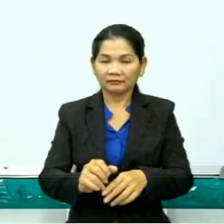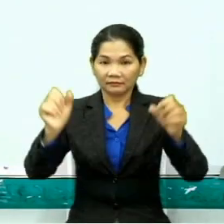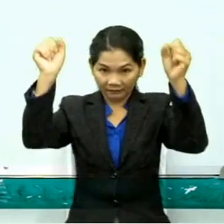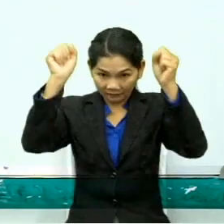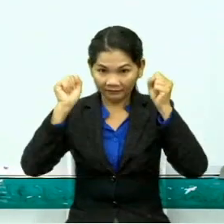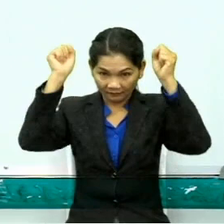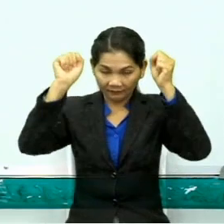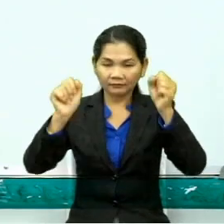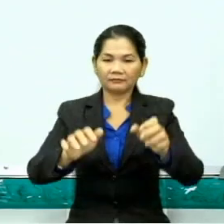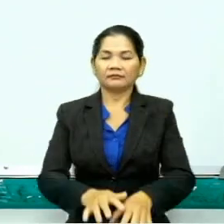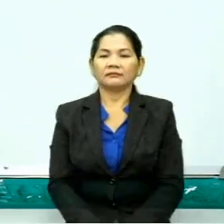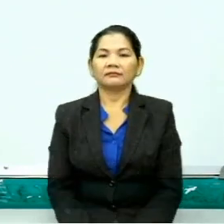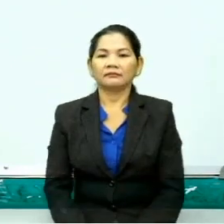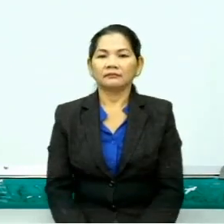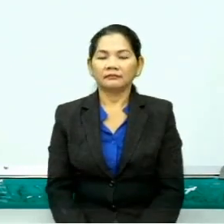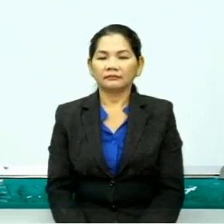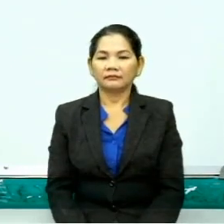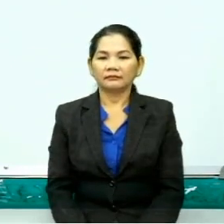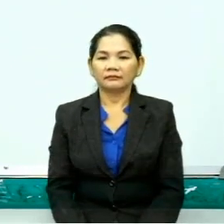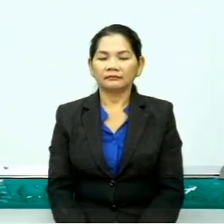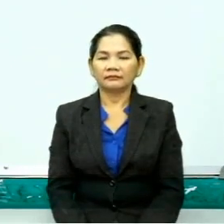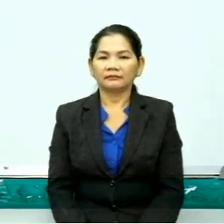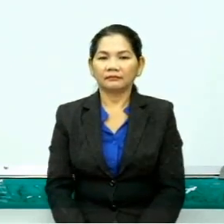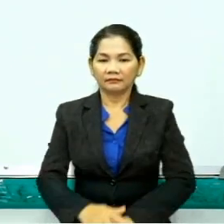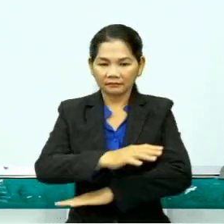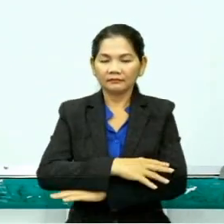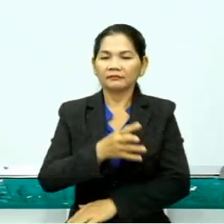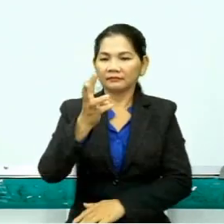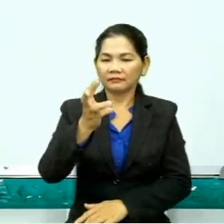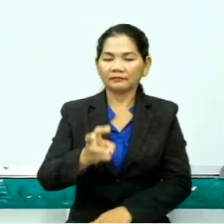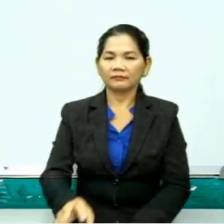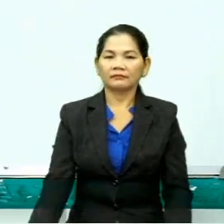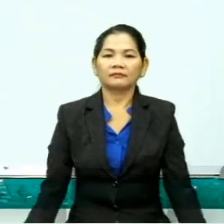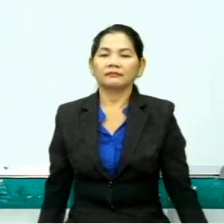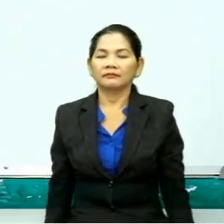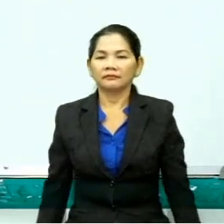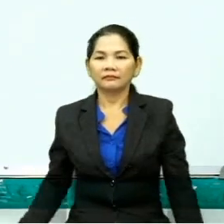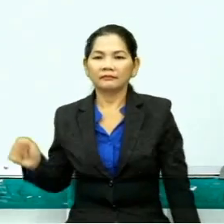nhạc crew rồi hai là con á chà chẳng dương sầm rạ bằng tách là con